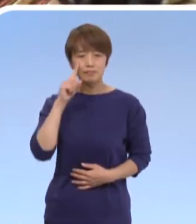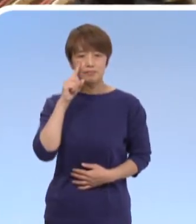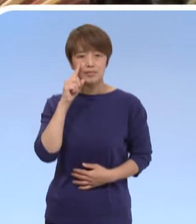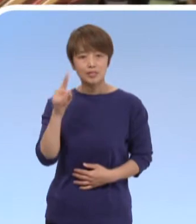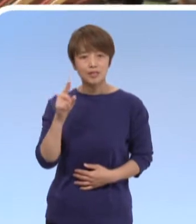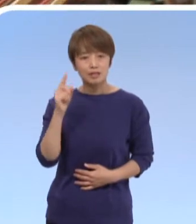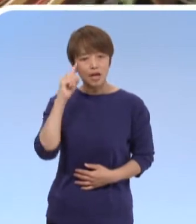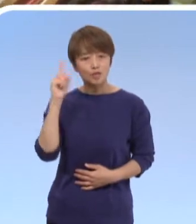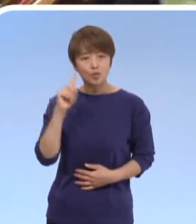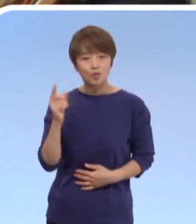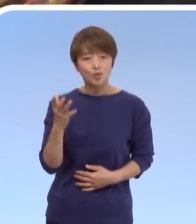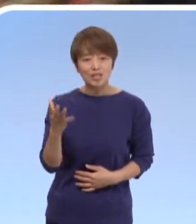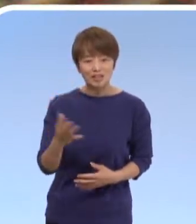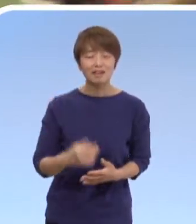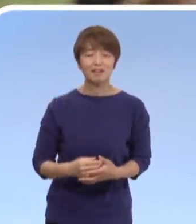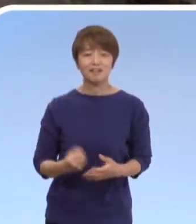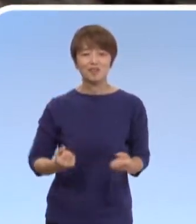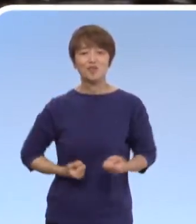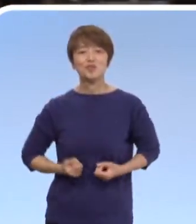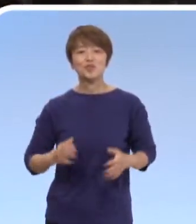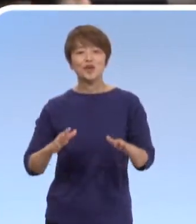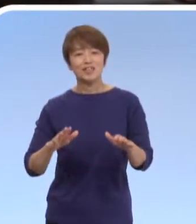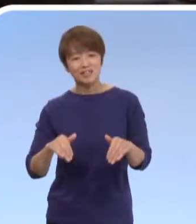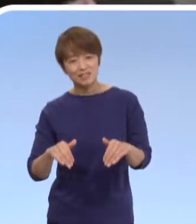終わってどうでしたか。